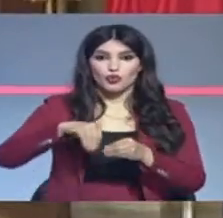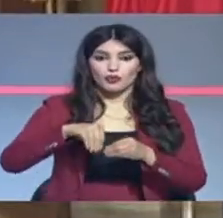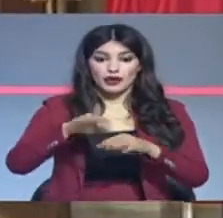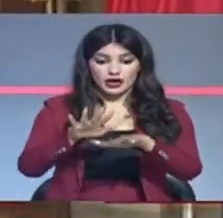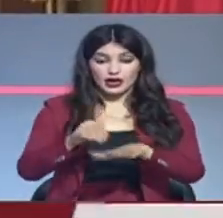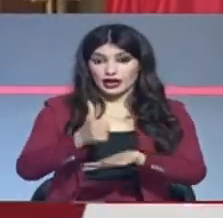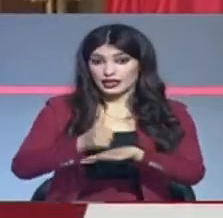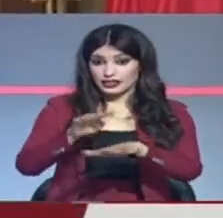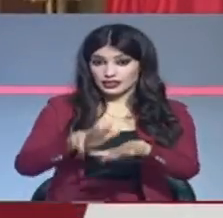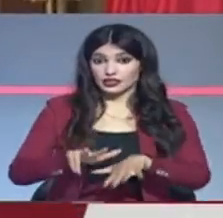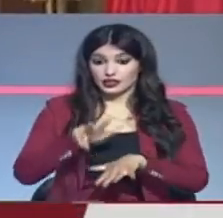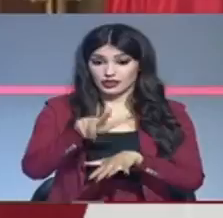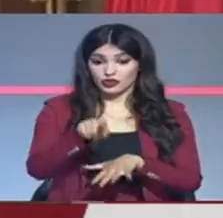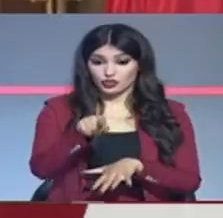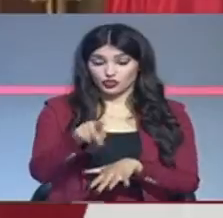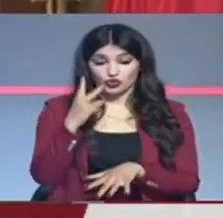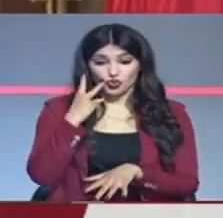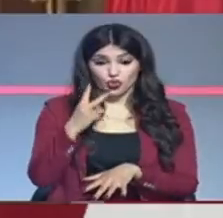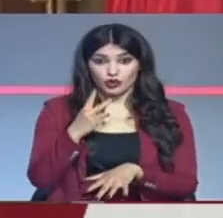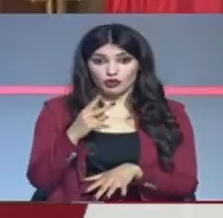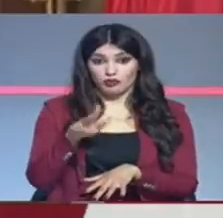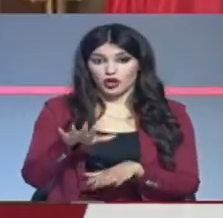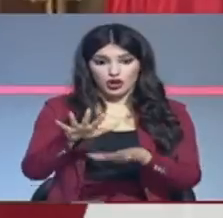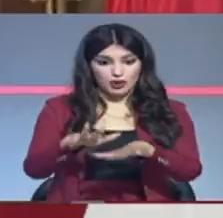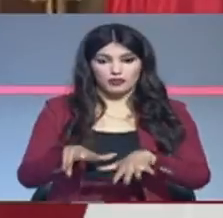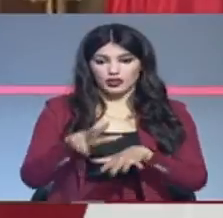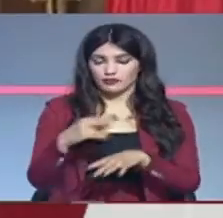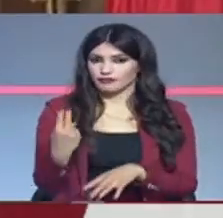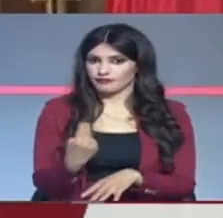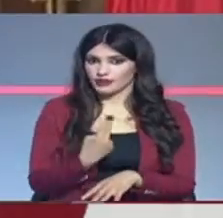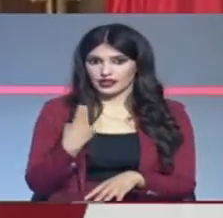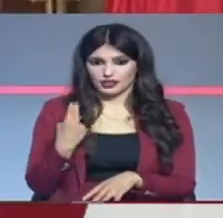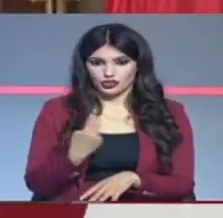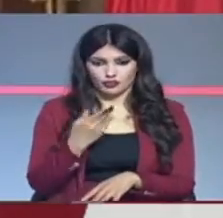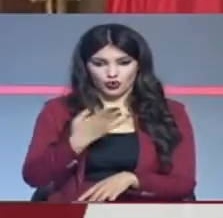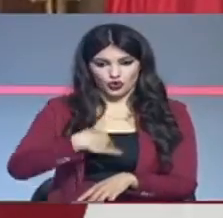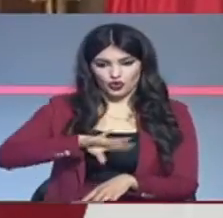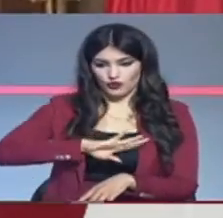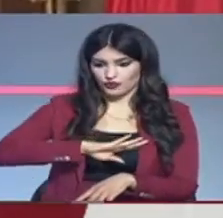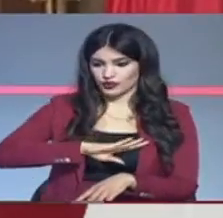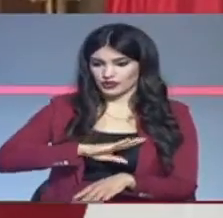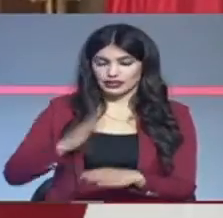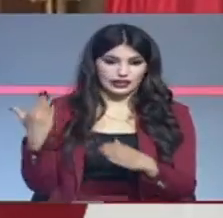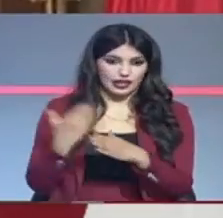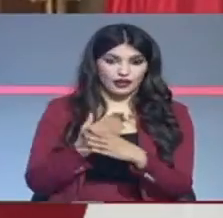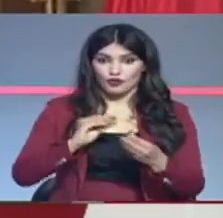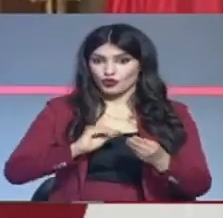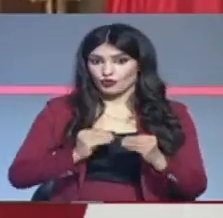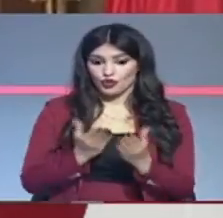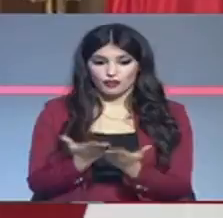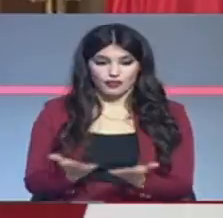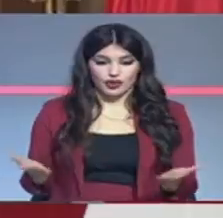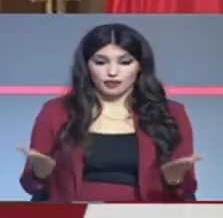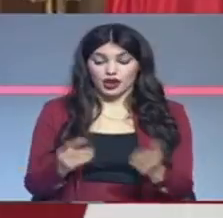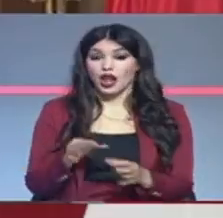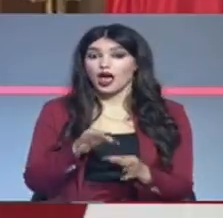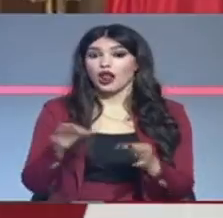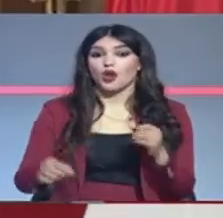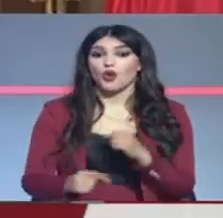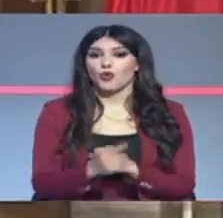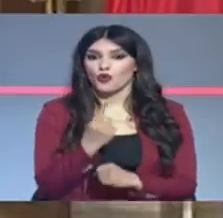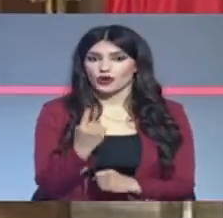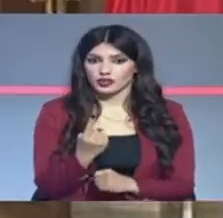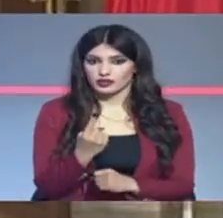البرلمان والبرلمان لا اعتقد انه قادر على لعب دور في هذه المساله الحل الوحيد هو ان